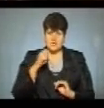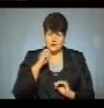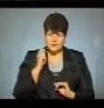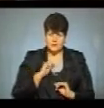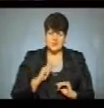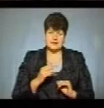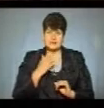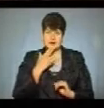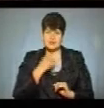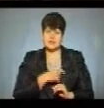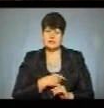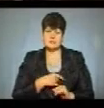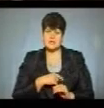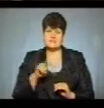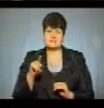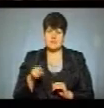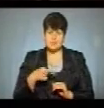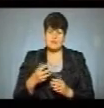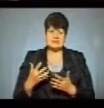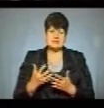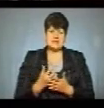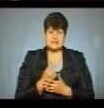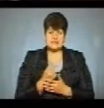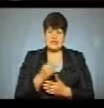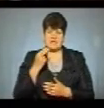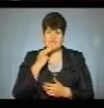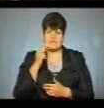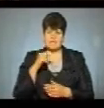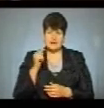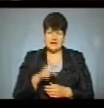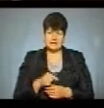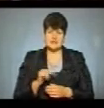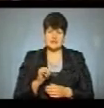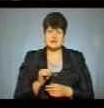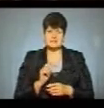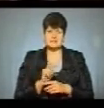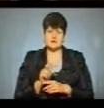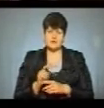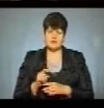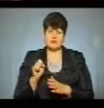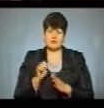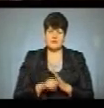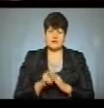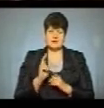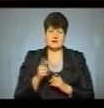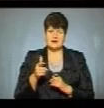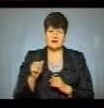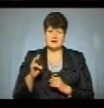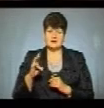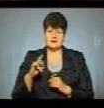також народних депутатів з вимогою знайти винних, також знайти замовників у вбивстві Катерини Гандзюк